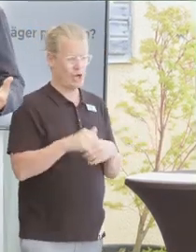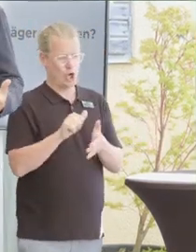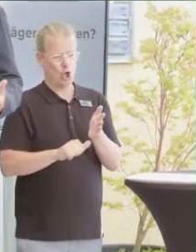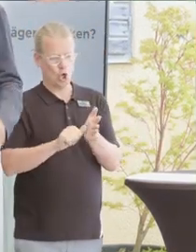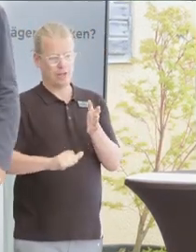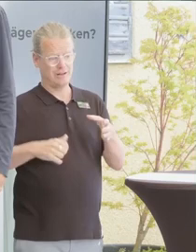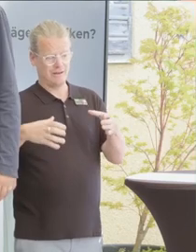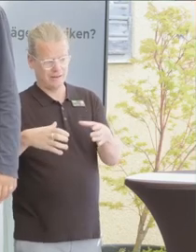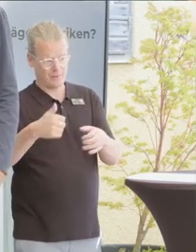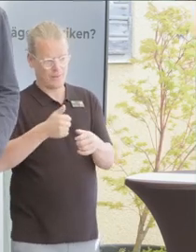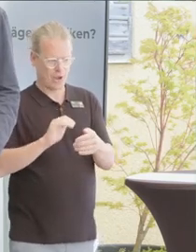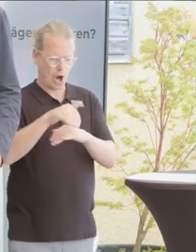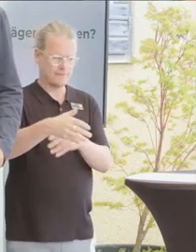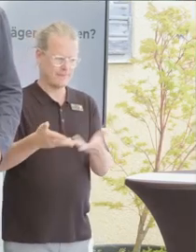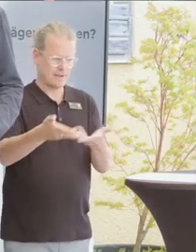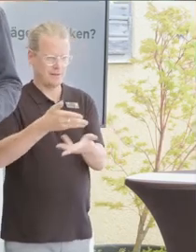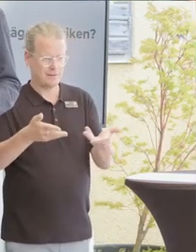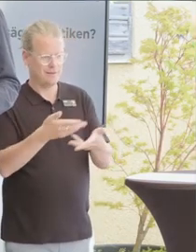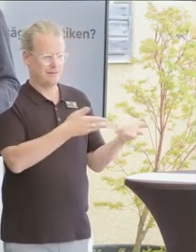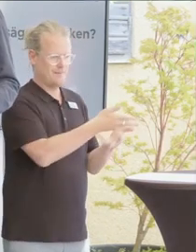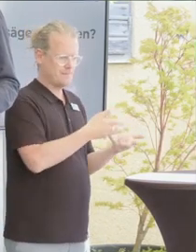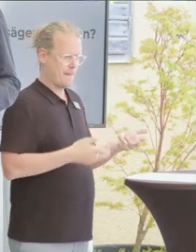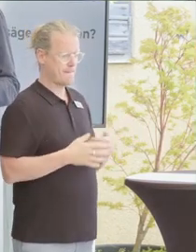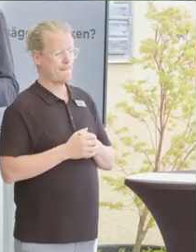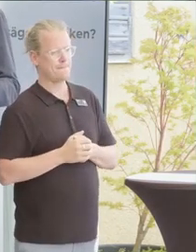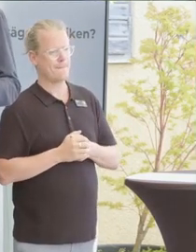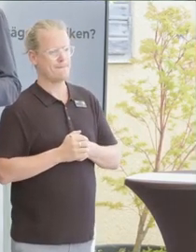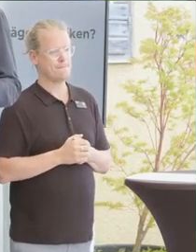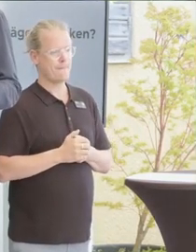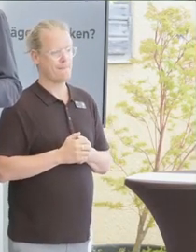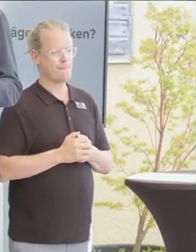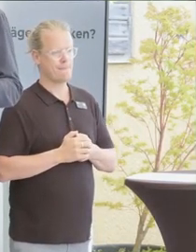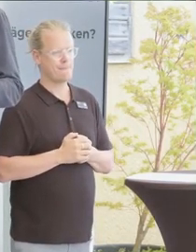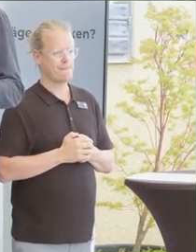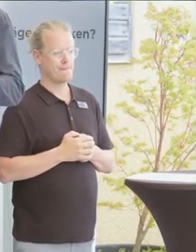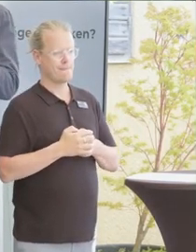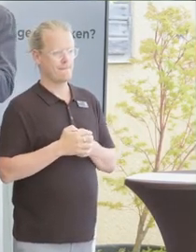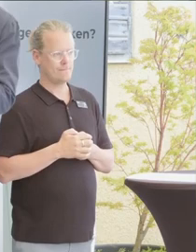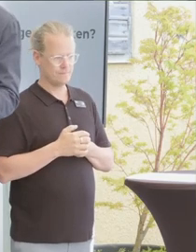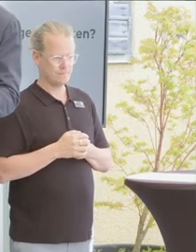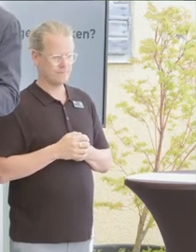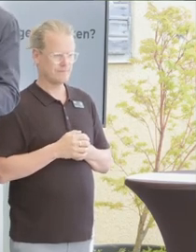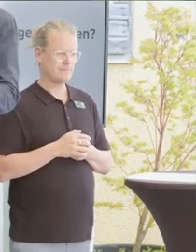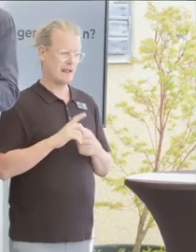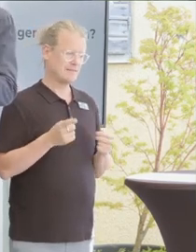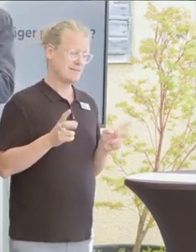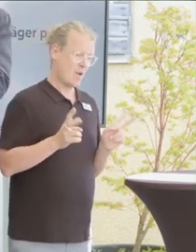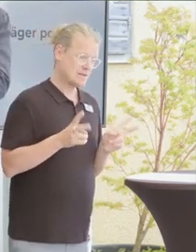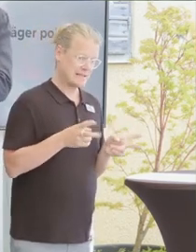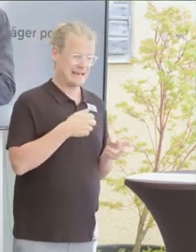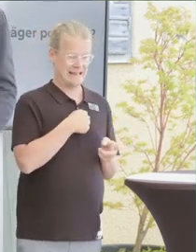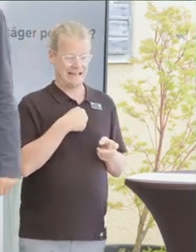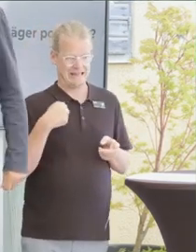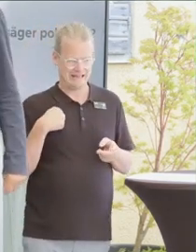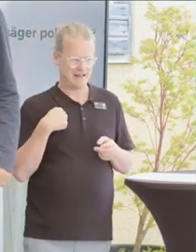fortsätta. Och sen så är det också som att det är givet regeringens intention i den här propositionen